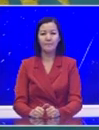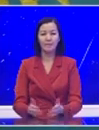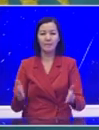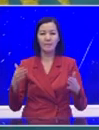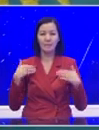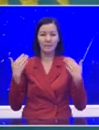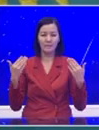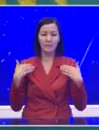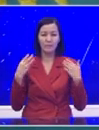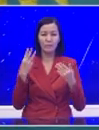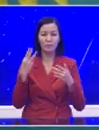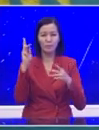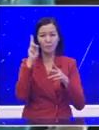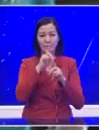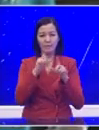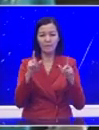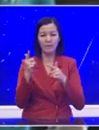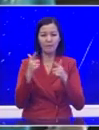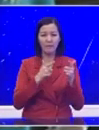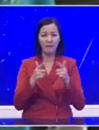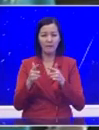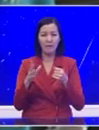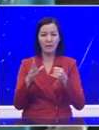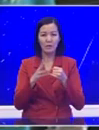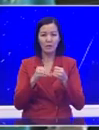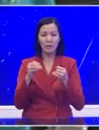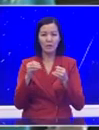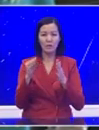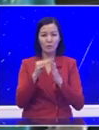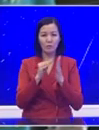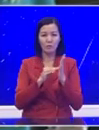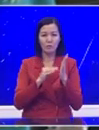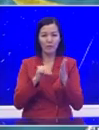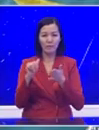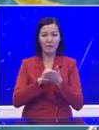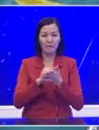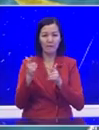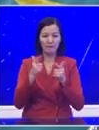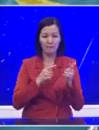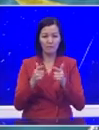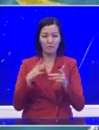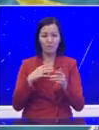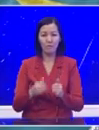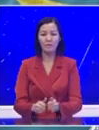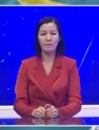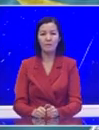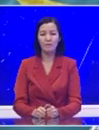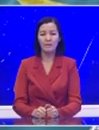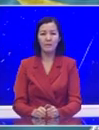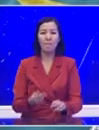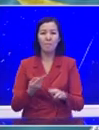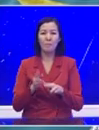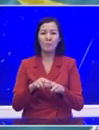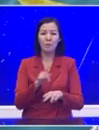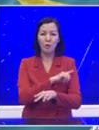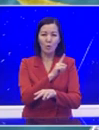Үш мектепке дайын. Они все трехсменные, жері, госавторужи в отделе строительства. У нас мощный тогда толчок. Бұл бізге